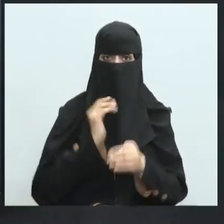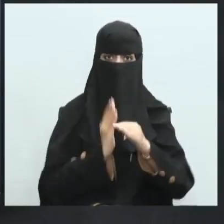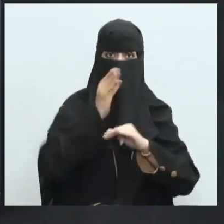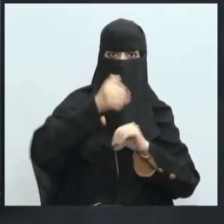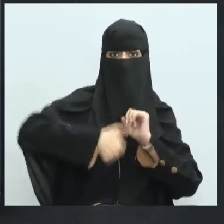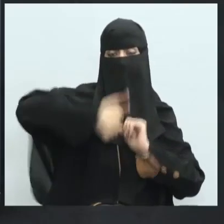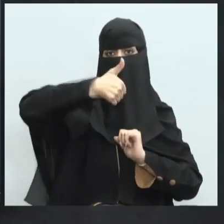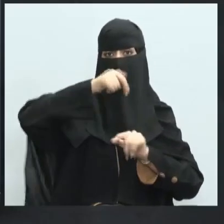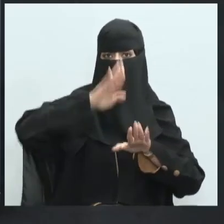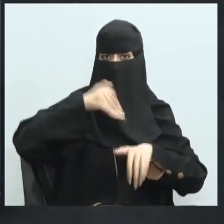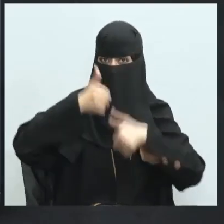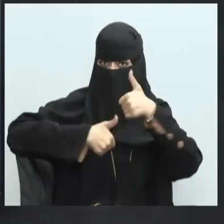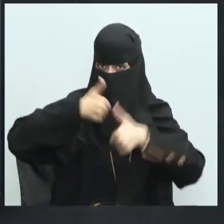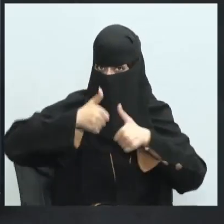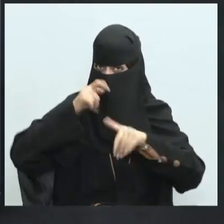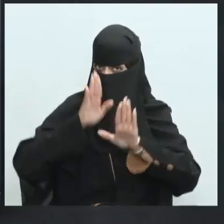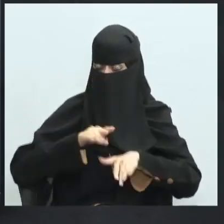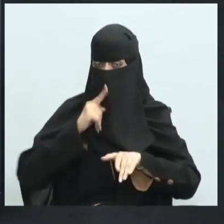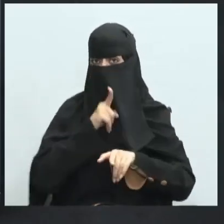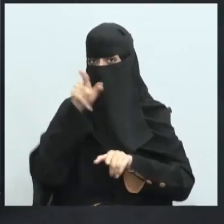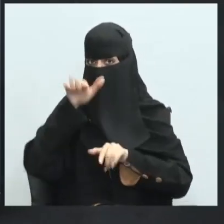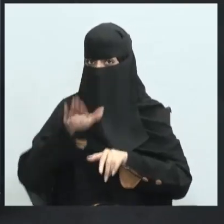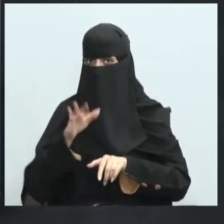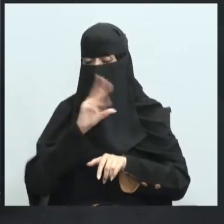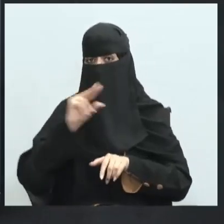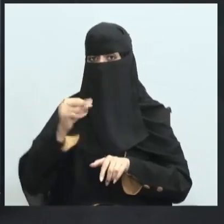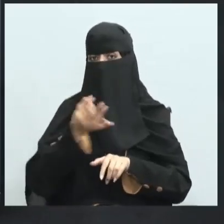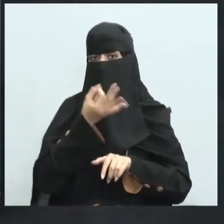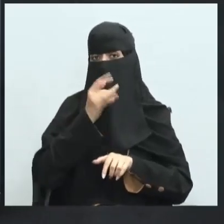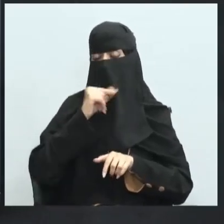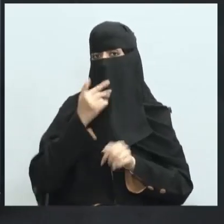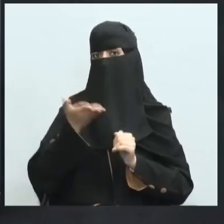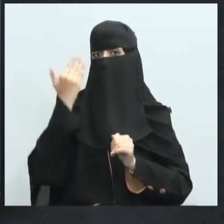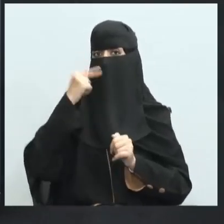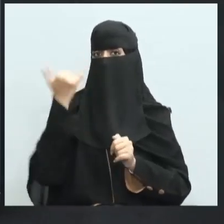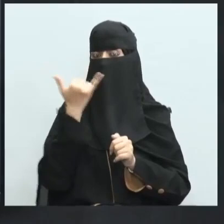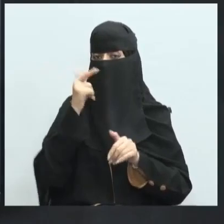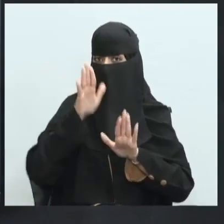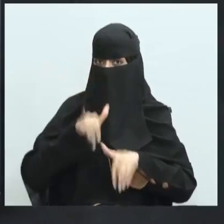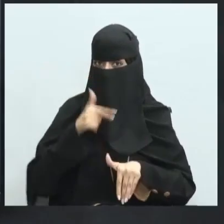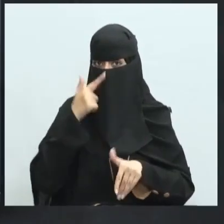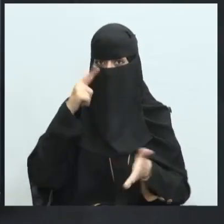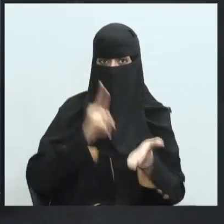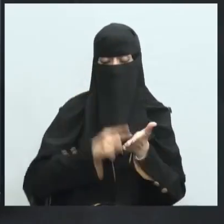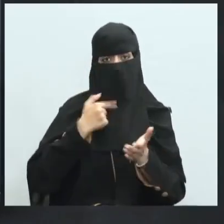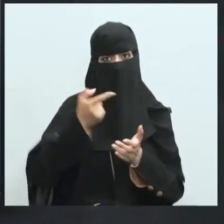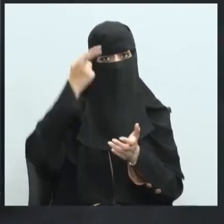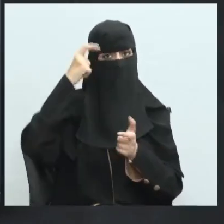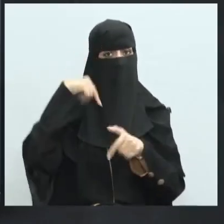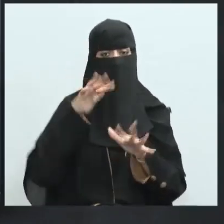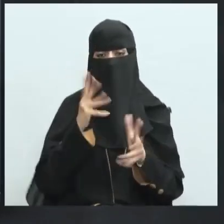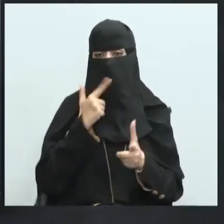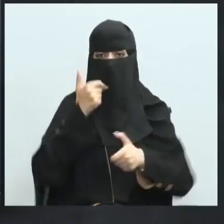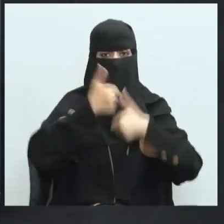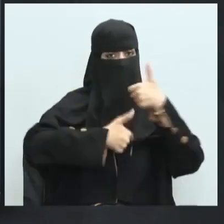الشخص تلك الاختبارات وهذه كما ذكرنا في الدرس السابق مهم جدا ان الشخص يعرف ما هي الاختبارات وما هي